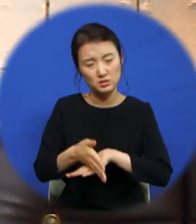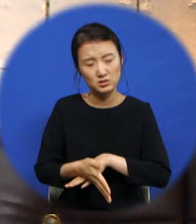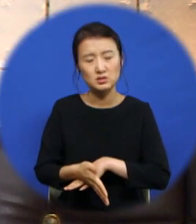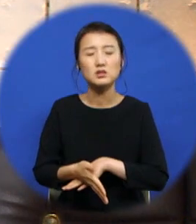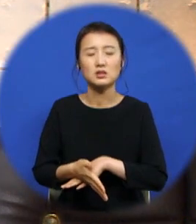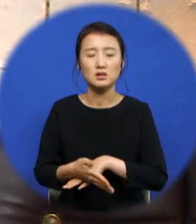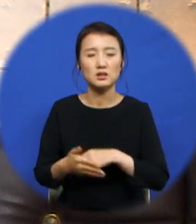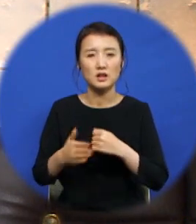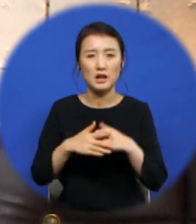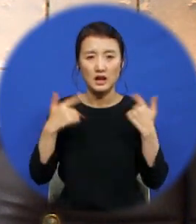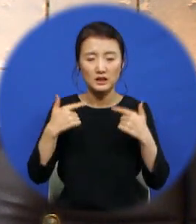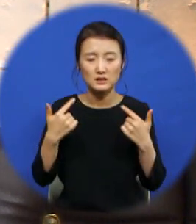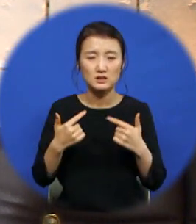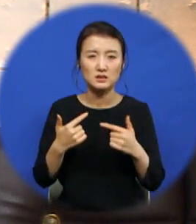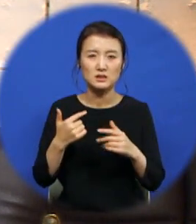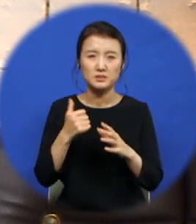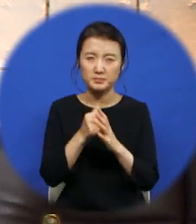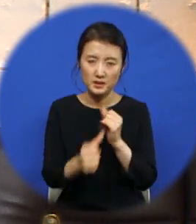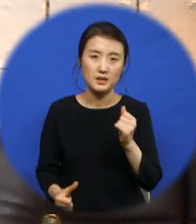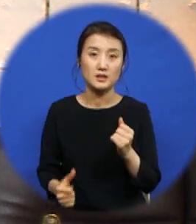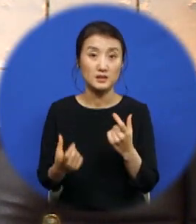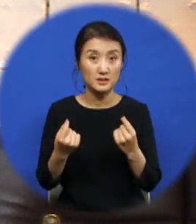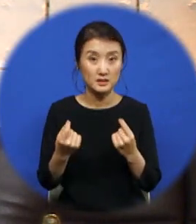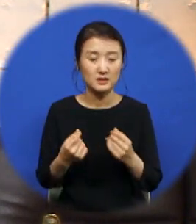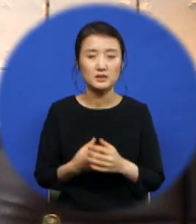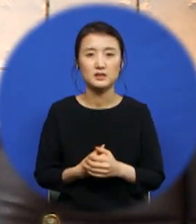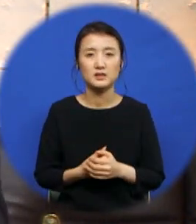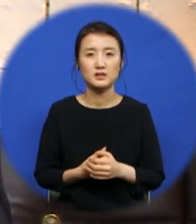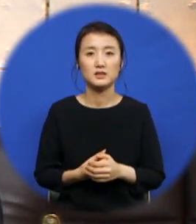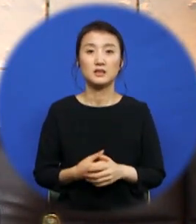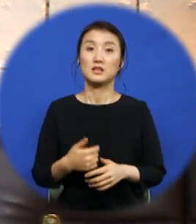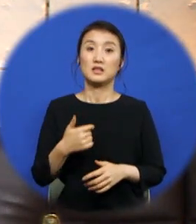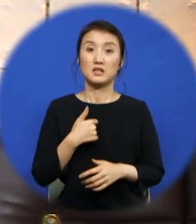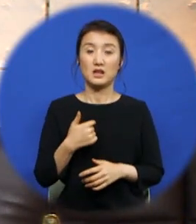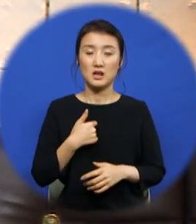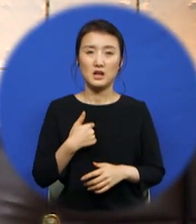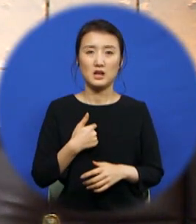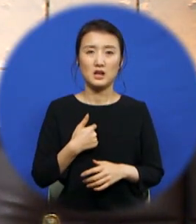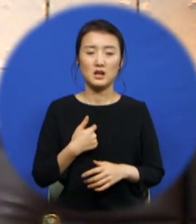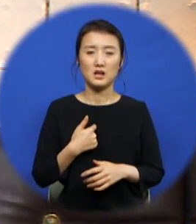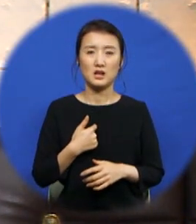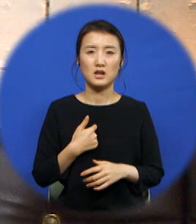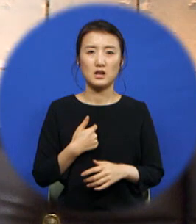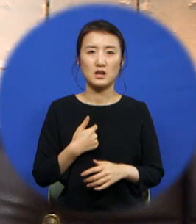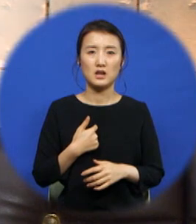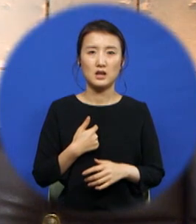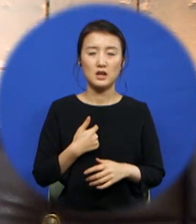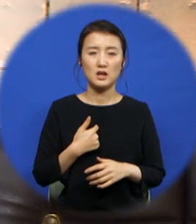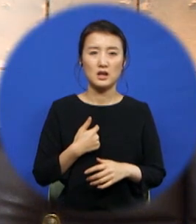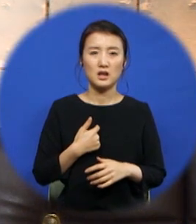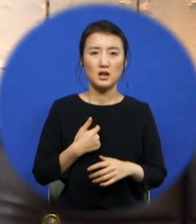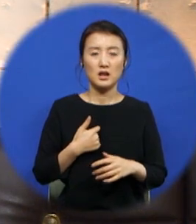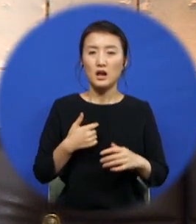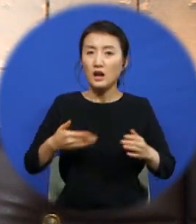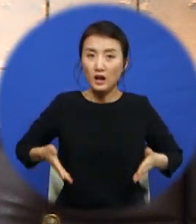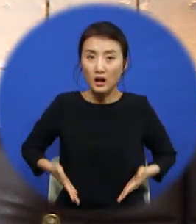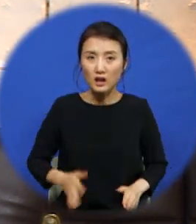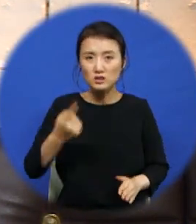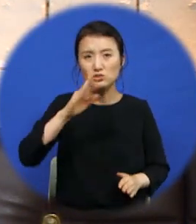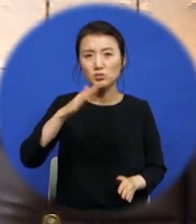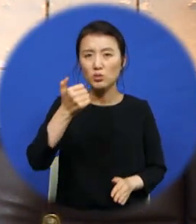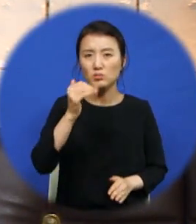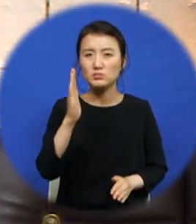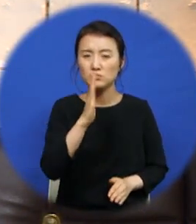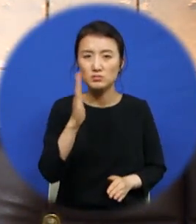그래가지고 한국의 이제 저도 베이비부머 샤 되는데 베이비붐 세대들은 이제 넘어 어디에 많이 묻게 있습니까 부동산의